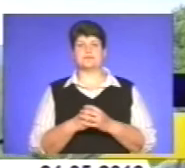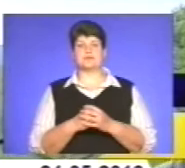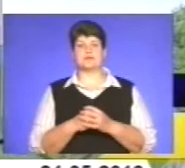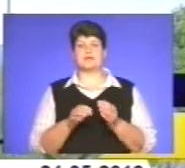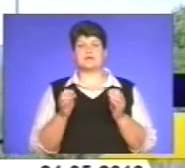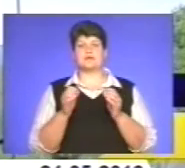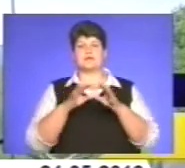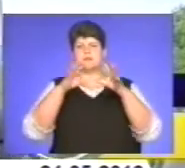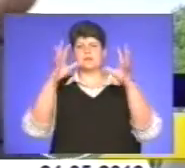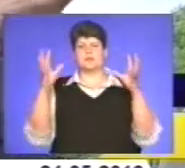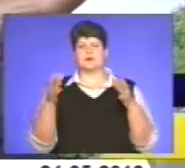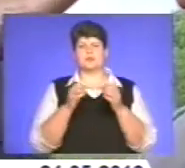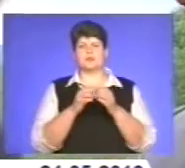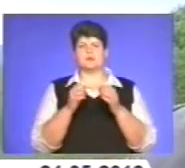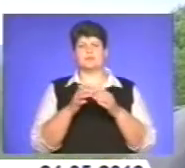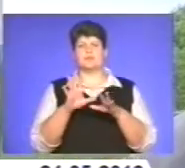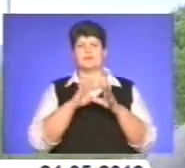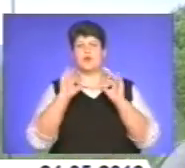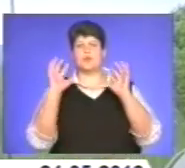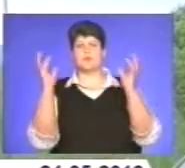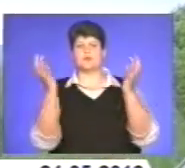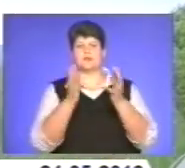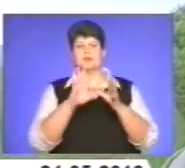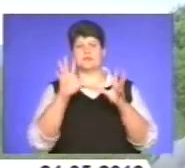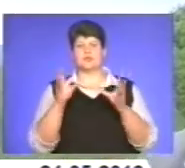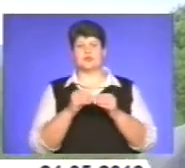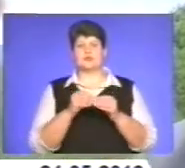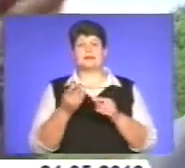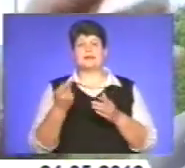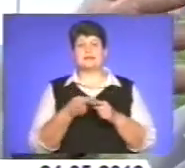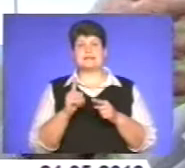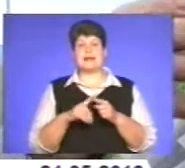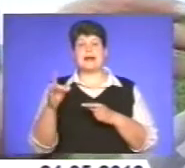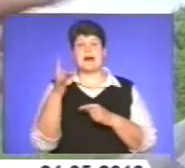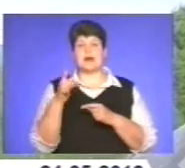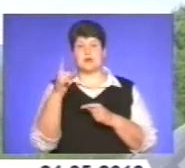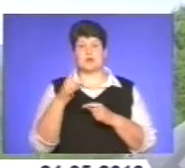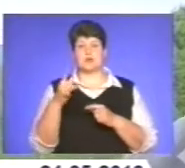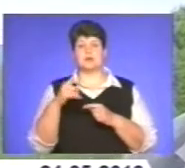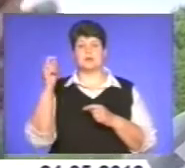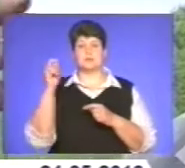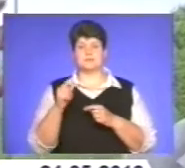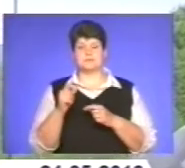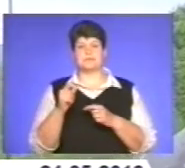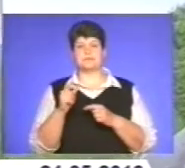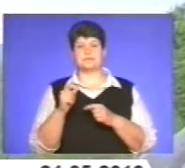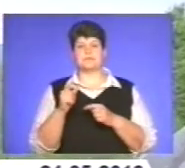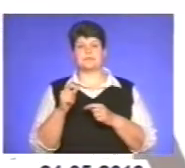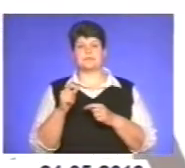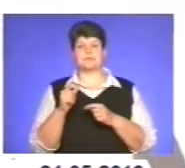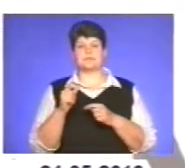10 на купу, та то обложили, та то райони, довкола ті